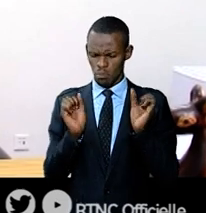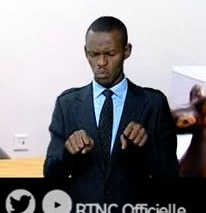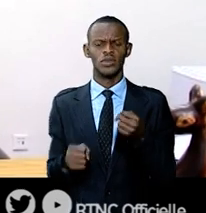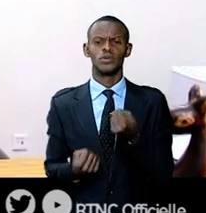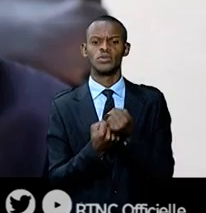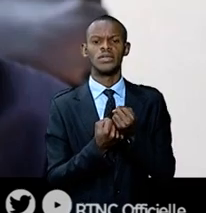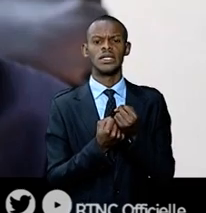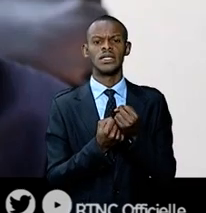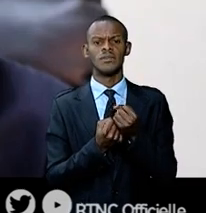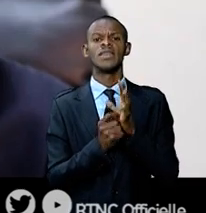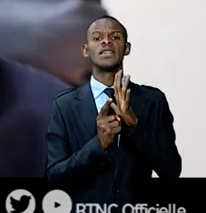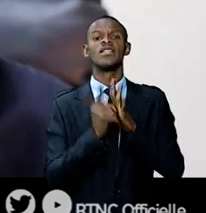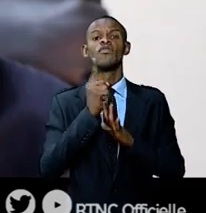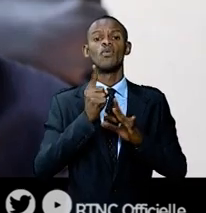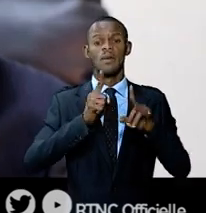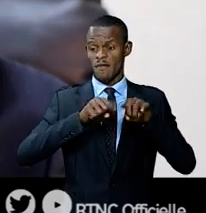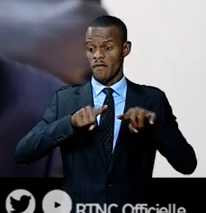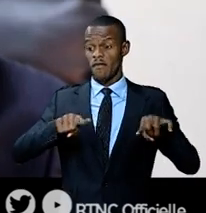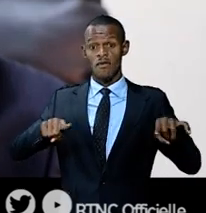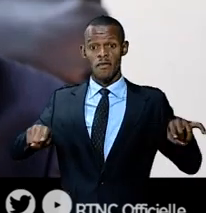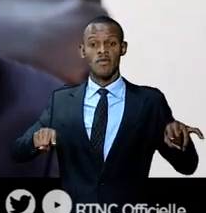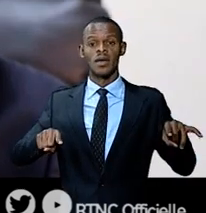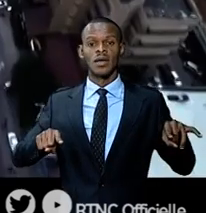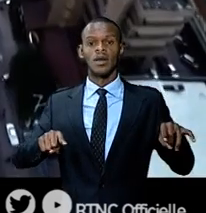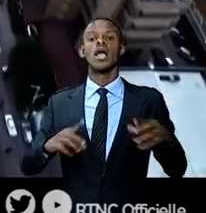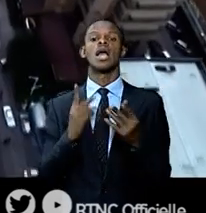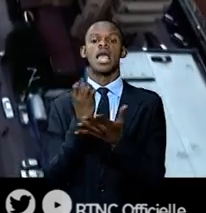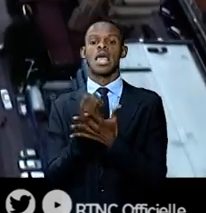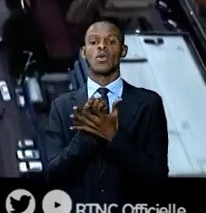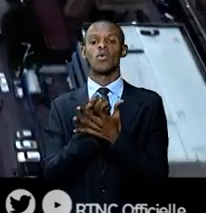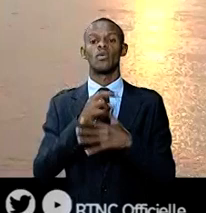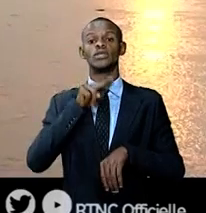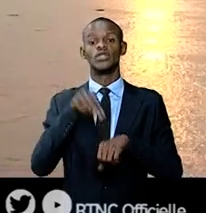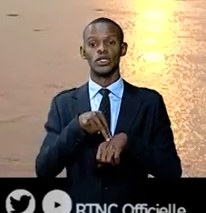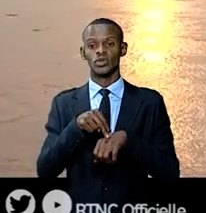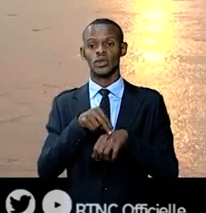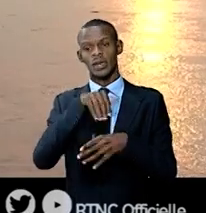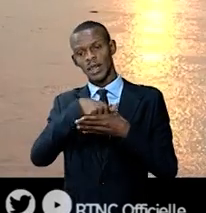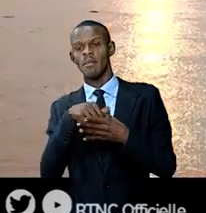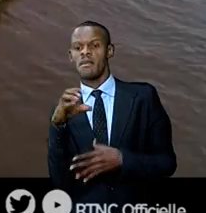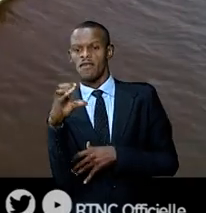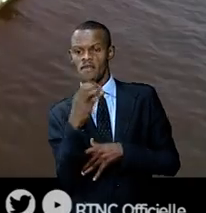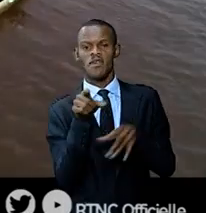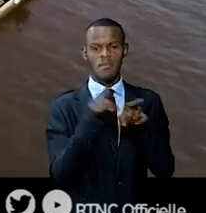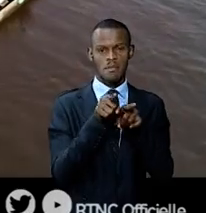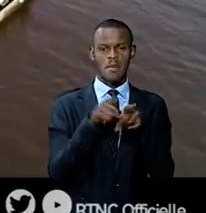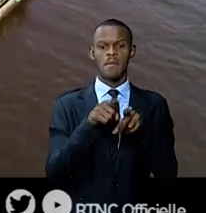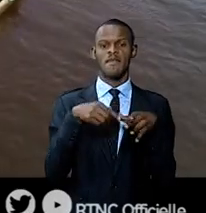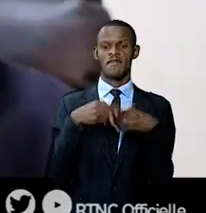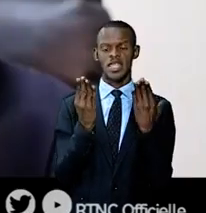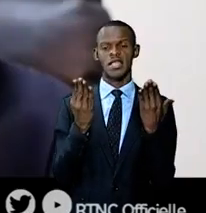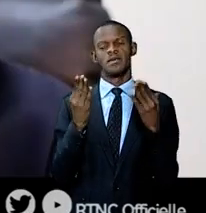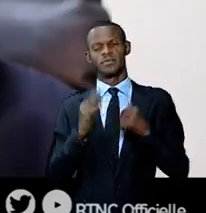de débouchés tout le long de la chaîne de valeur économique et sociale en dehors des milieux urbains, particulièrement en milieu